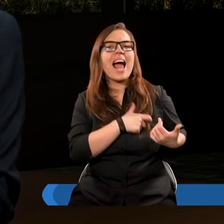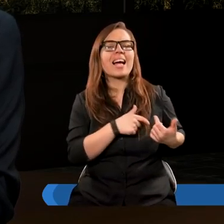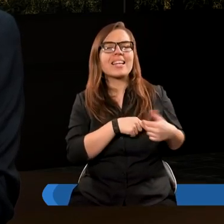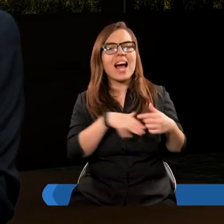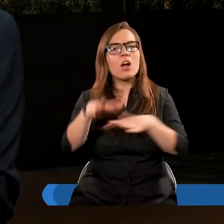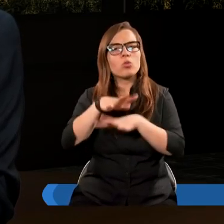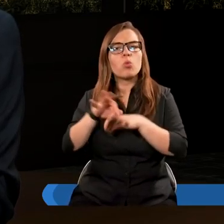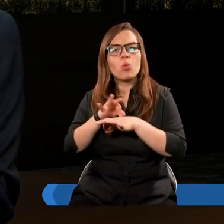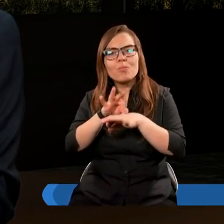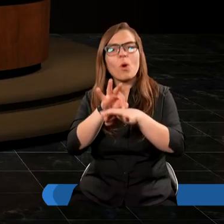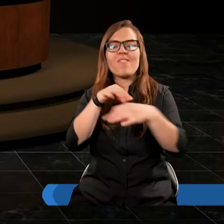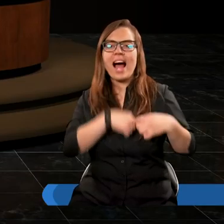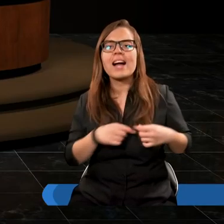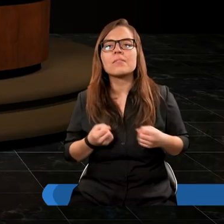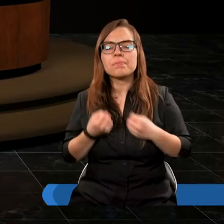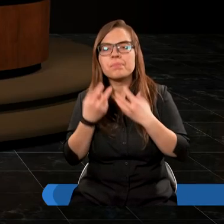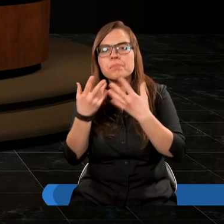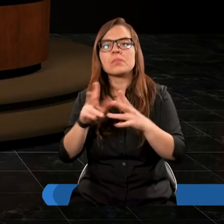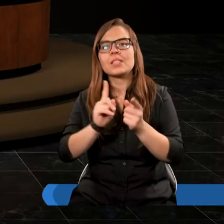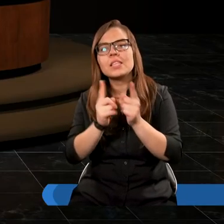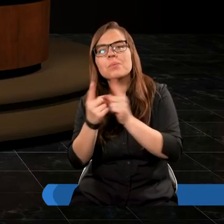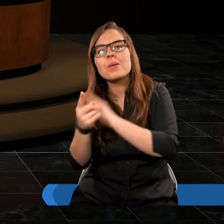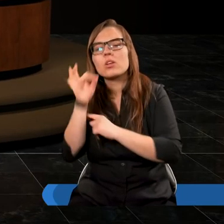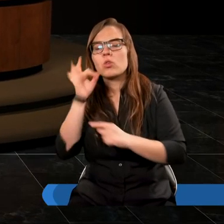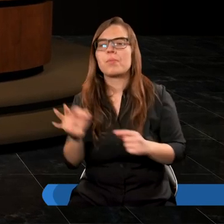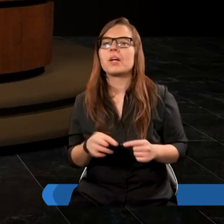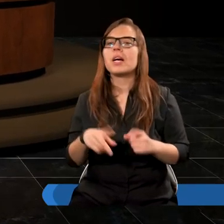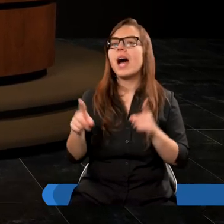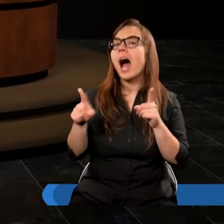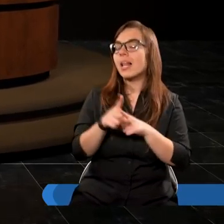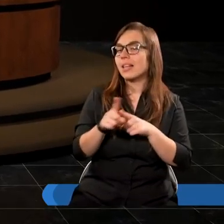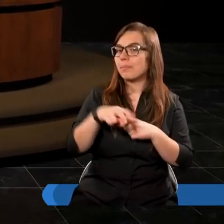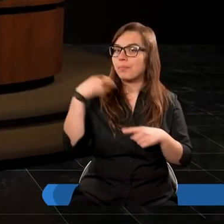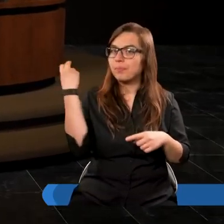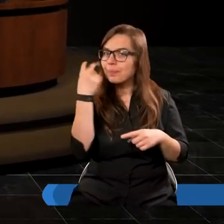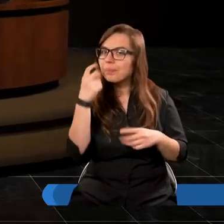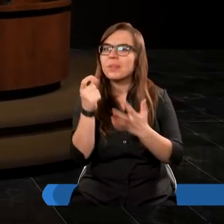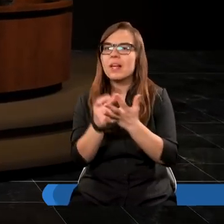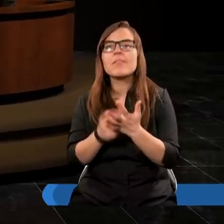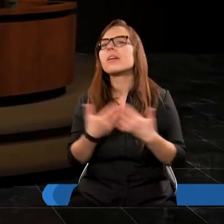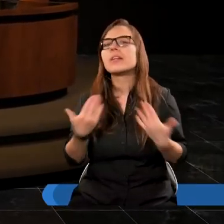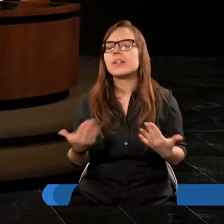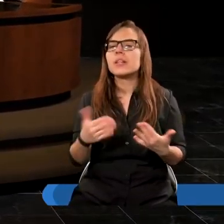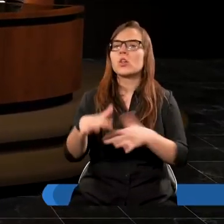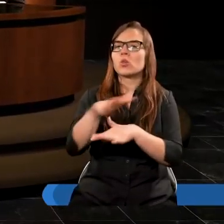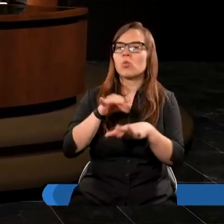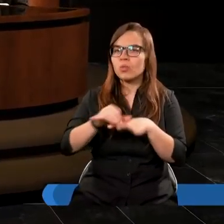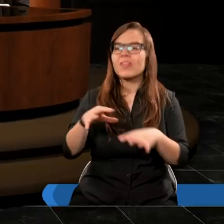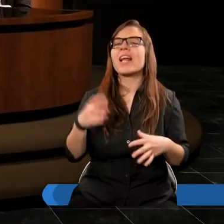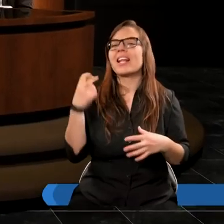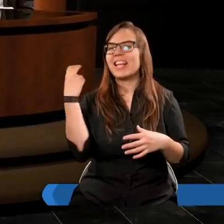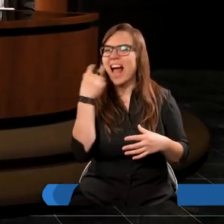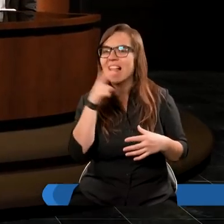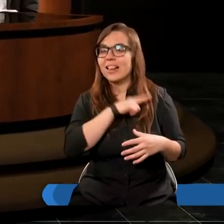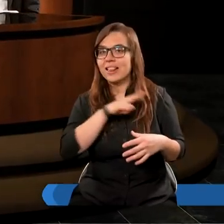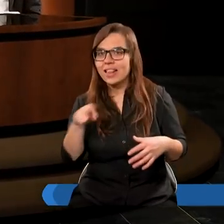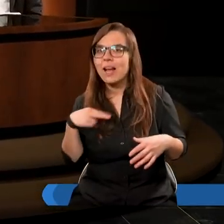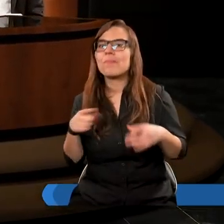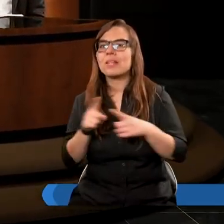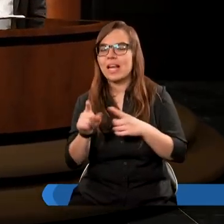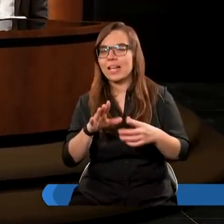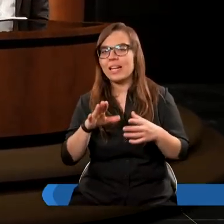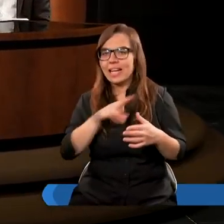mocnym prowadzeniem. Takim ciekawym wersetem, który podkreśla to, że Duch Święty jest zainteresowany nami i jest